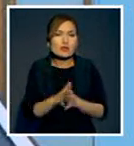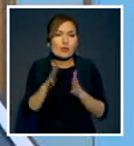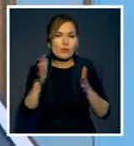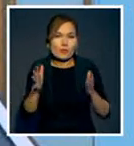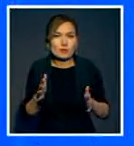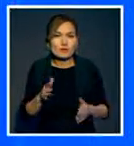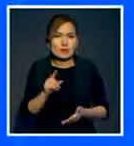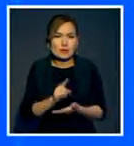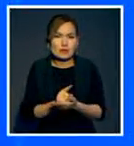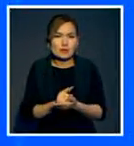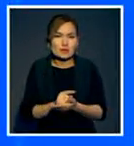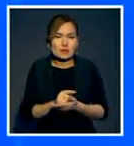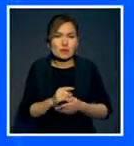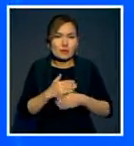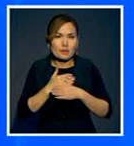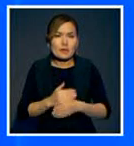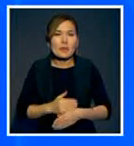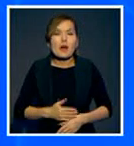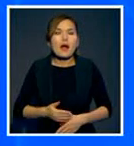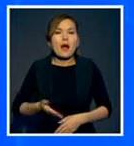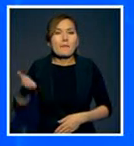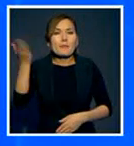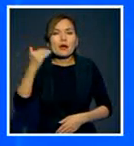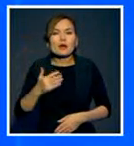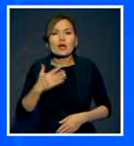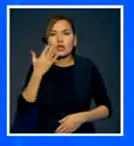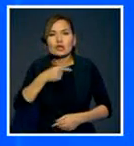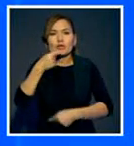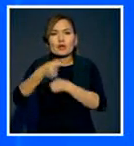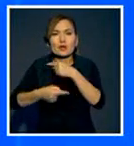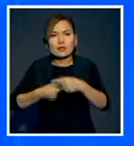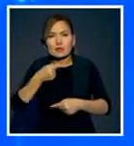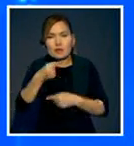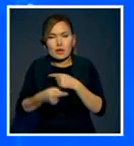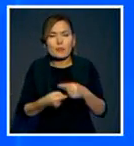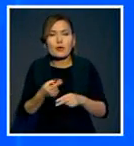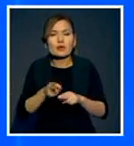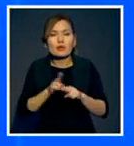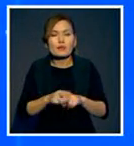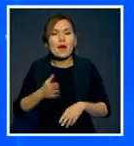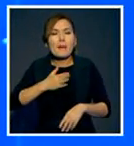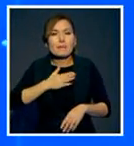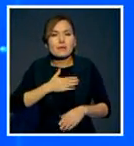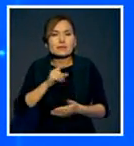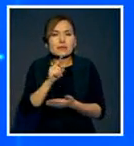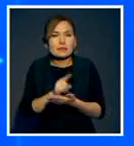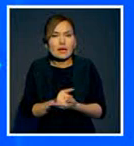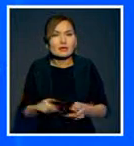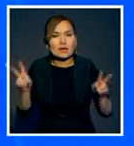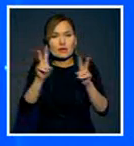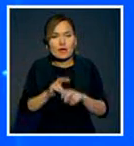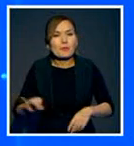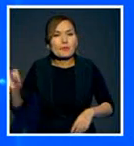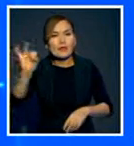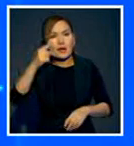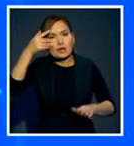қолдаймын. Байырғы салт дәстүр мен діни жоралғылардың сабақтастығын жүйелі зерттеу еліміздің ежелгі тарихын терең танып